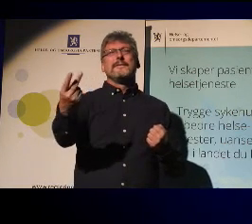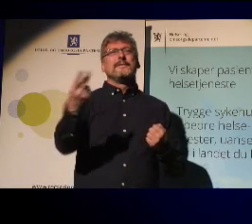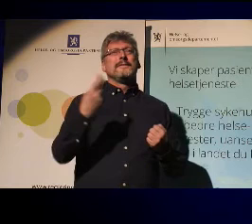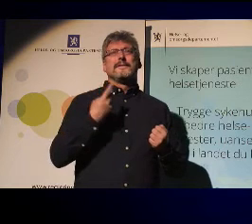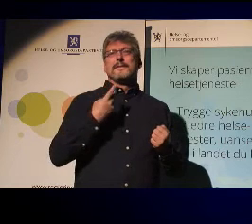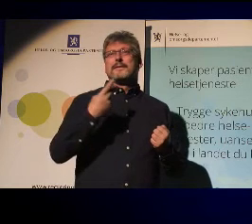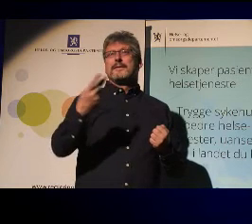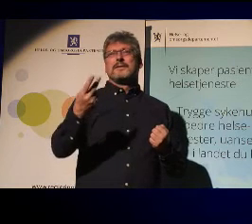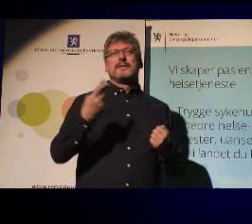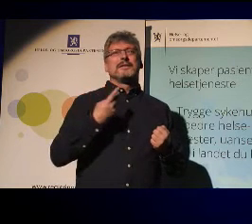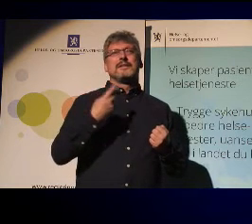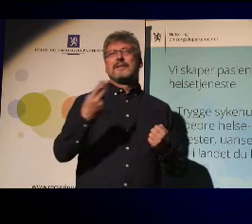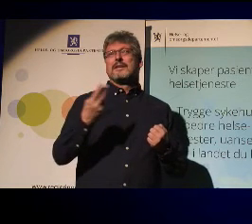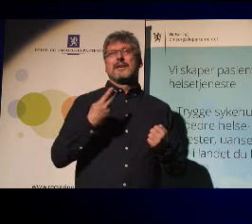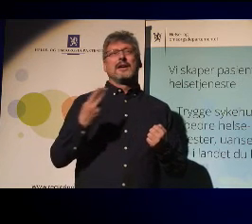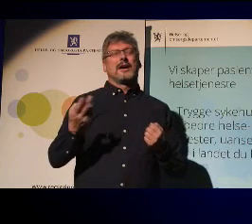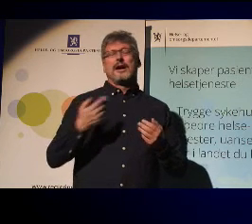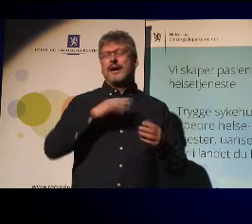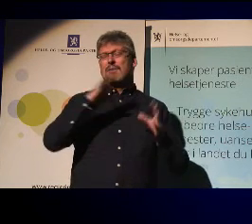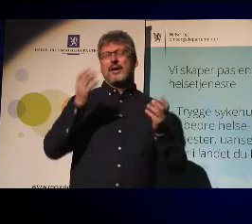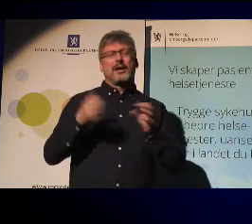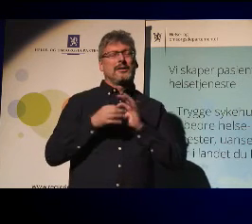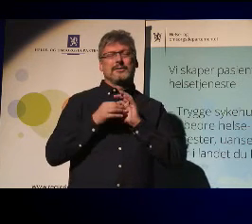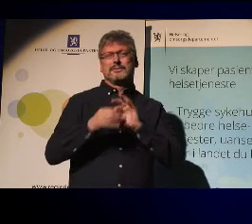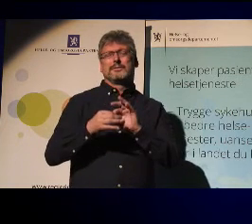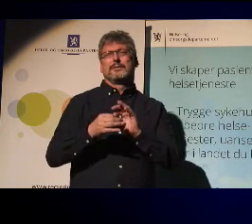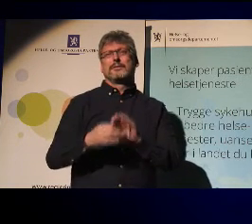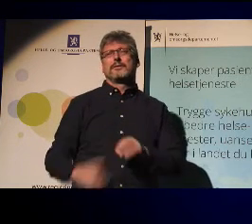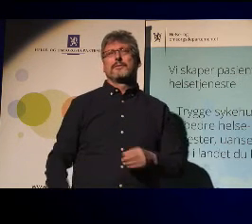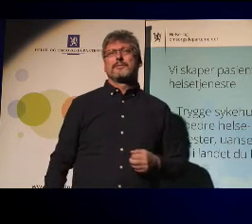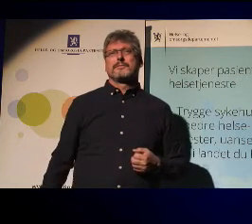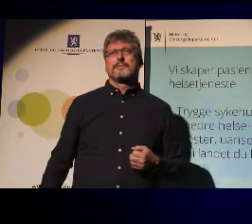skolan och i lag.